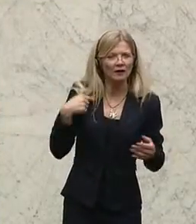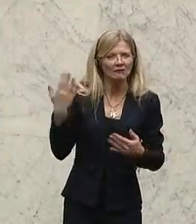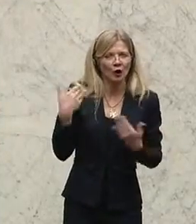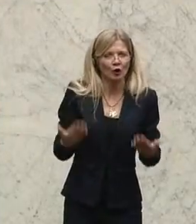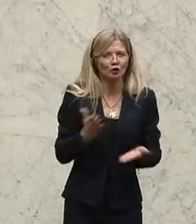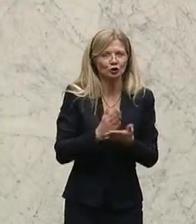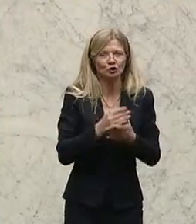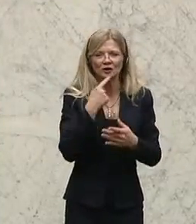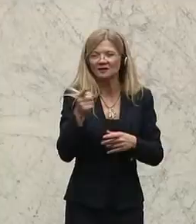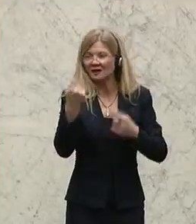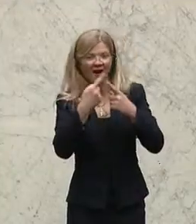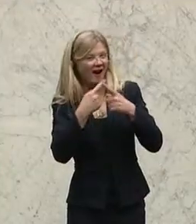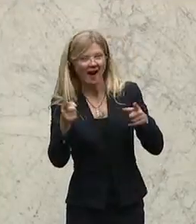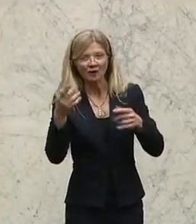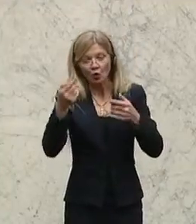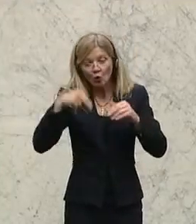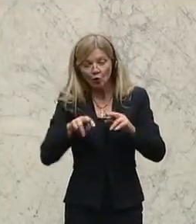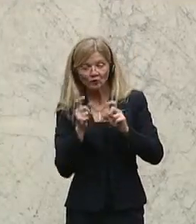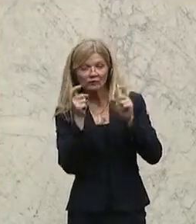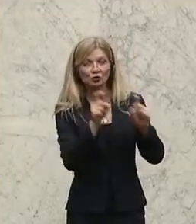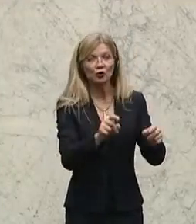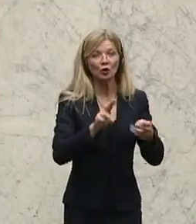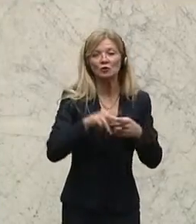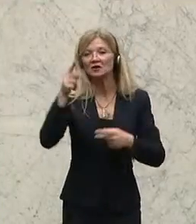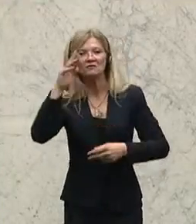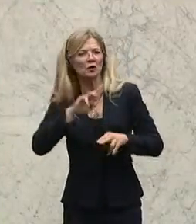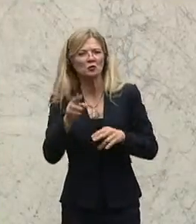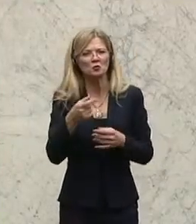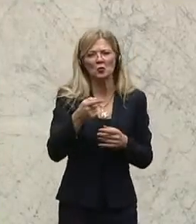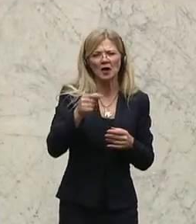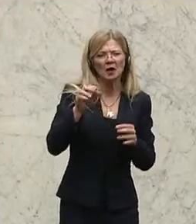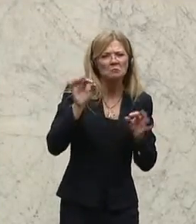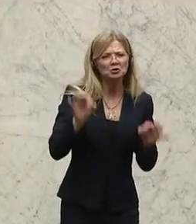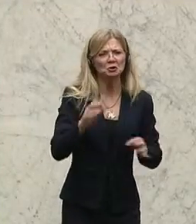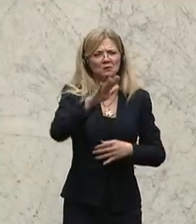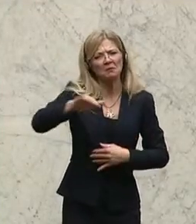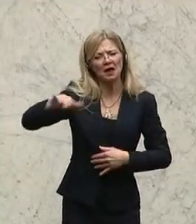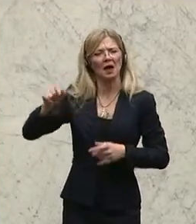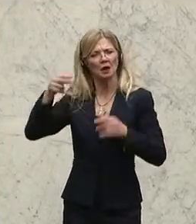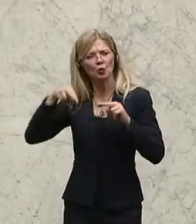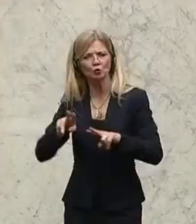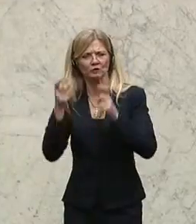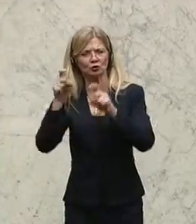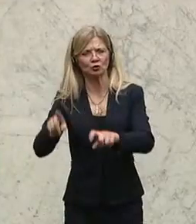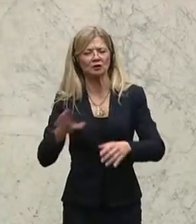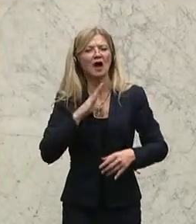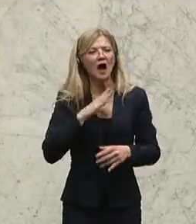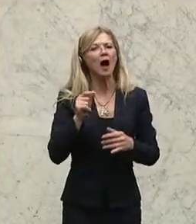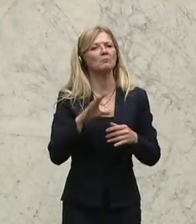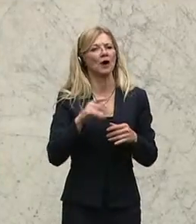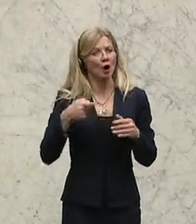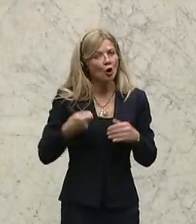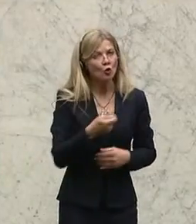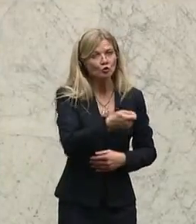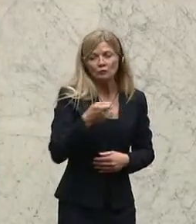wir Unterversorgung, in Wien haben wir definitiv nur in einzelnen Bereichen eine Unterversorgung, aber es werden Subventionen ausgeschüttet für ein Zentrum,